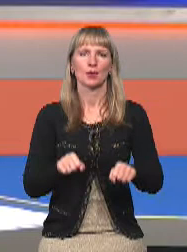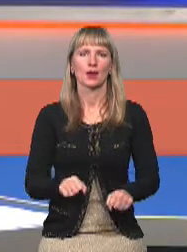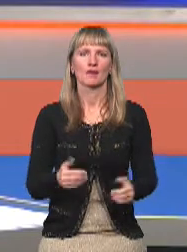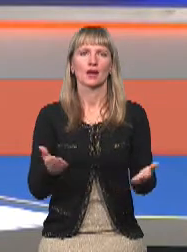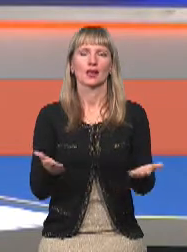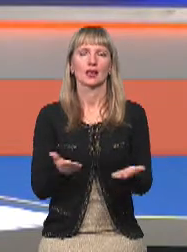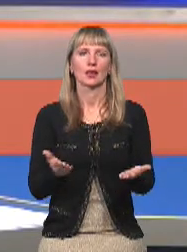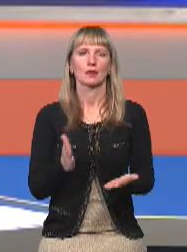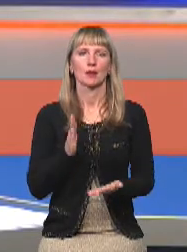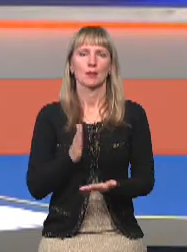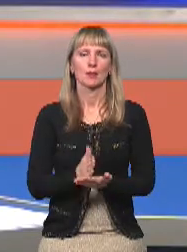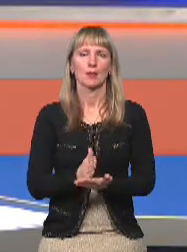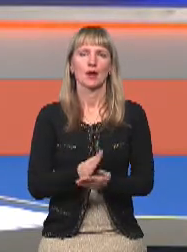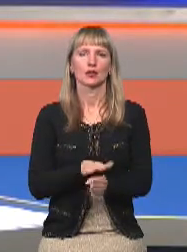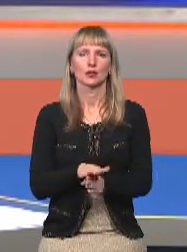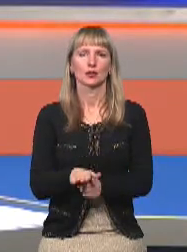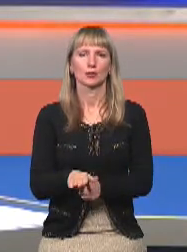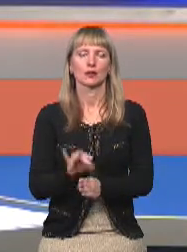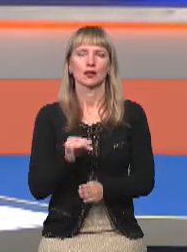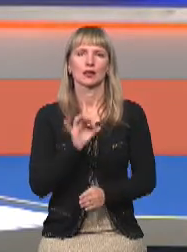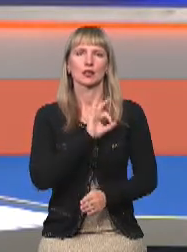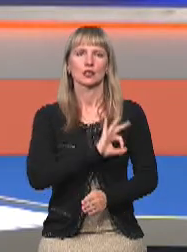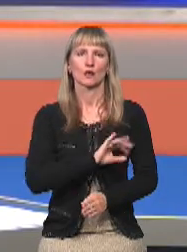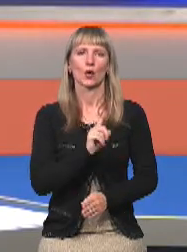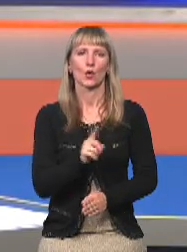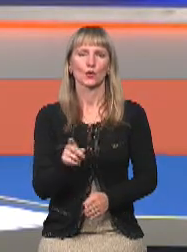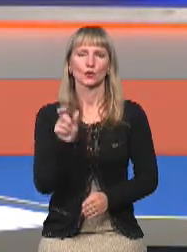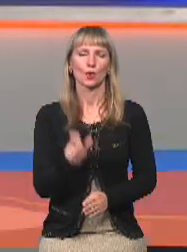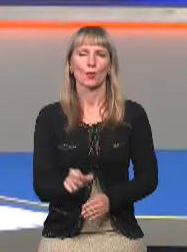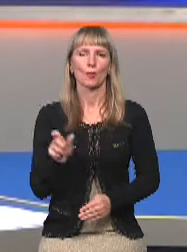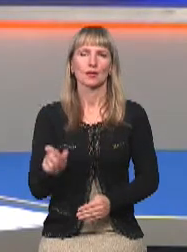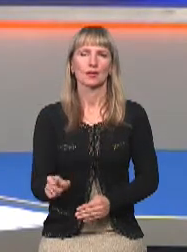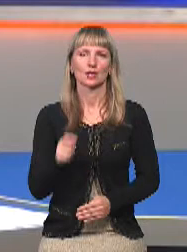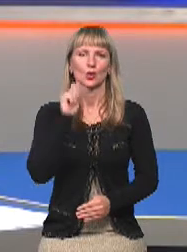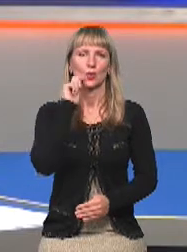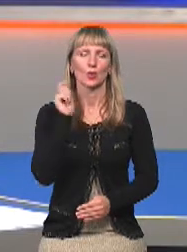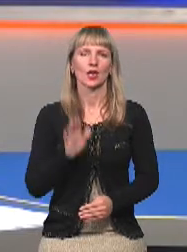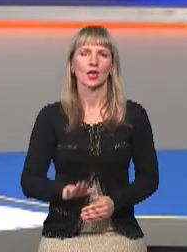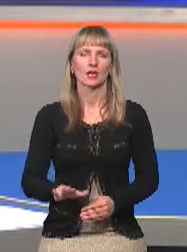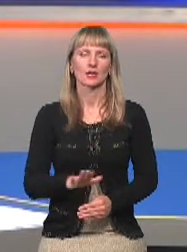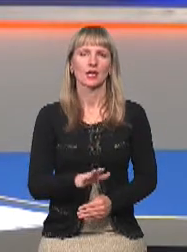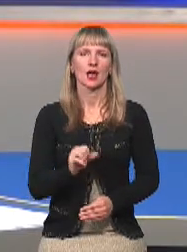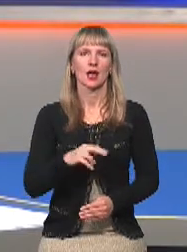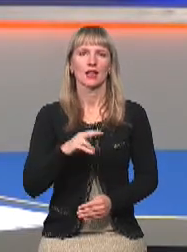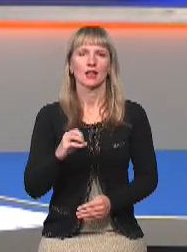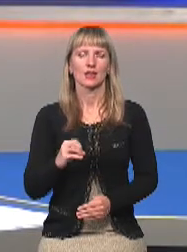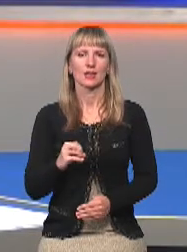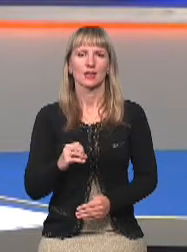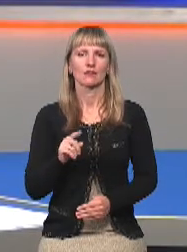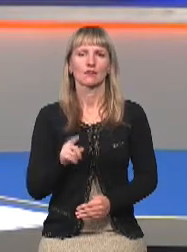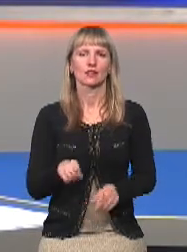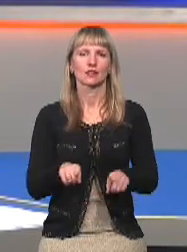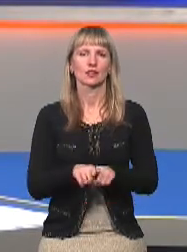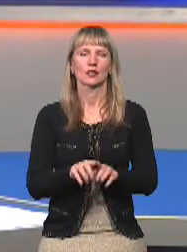якими має дотримуватися і реалізовуватися кожен громадянин України. Але, знаєте, вони